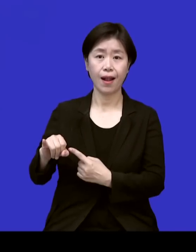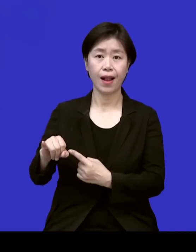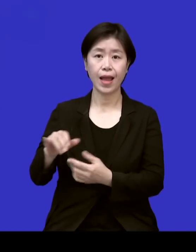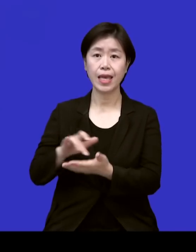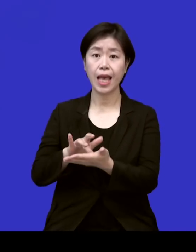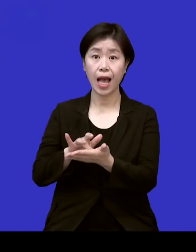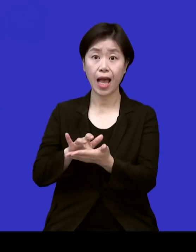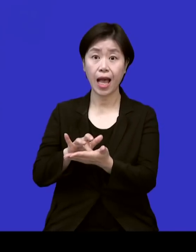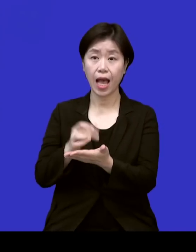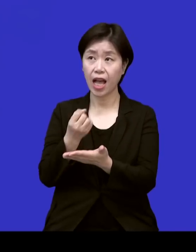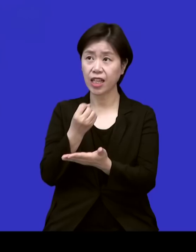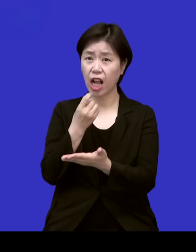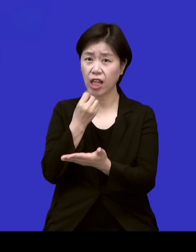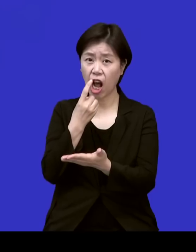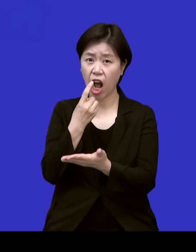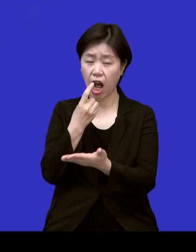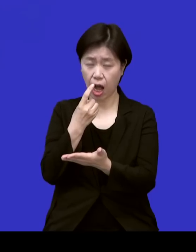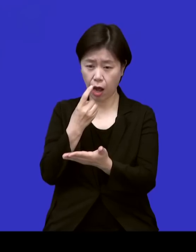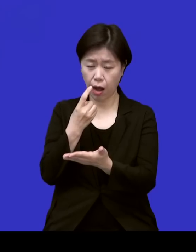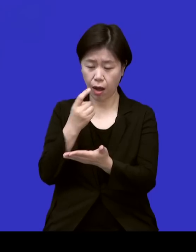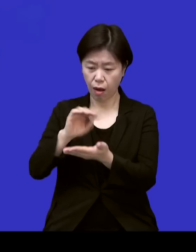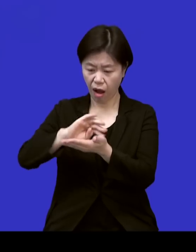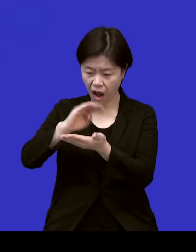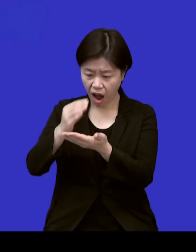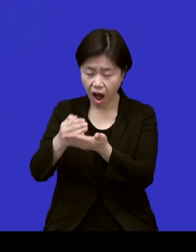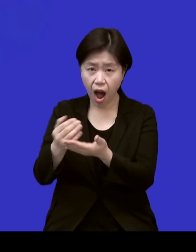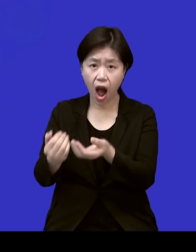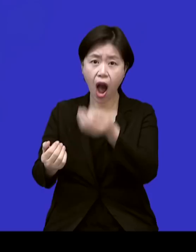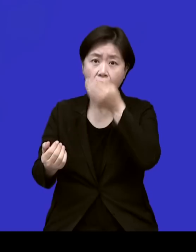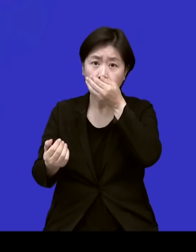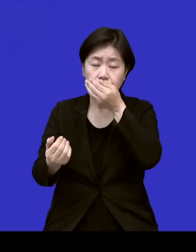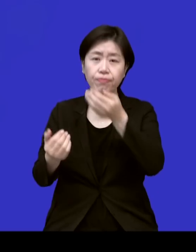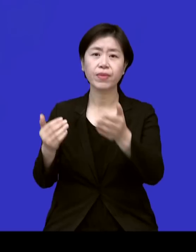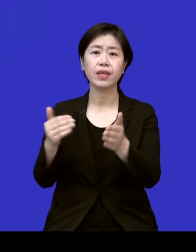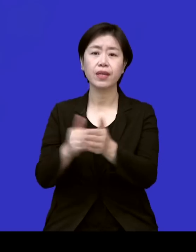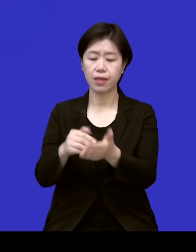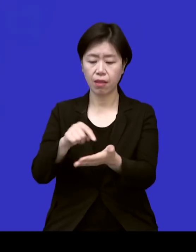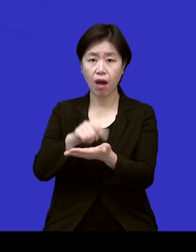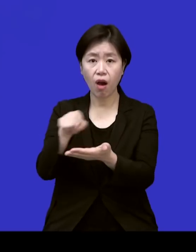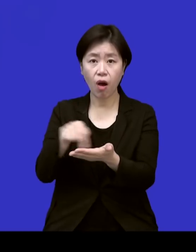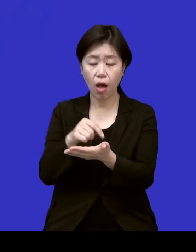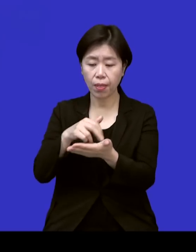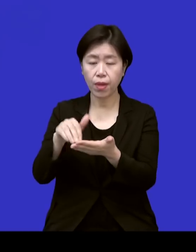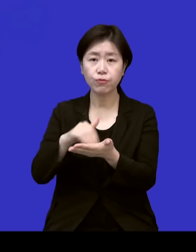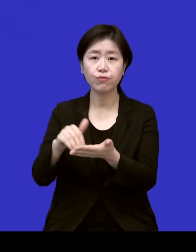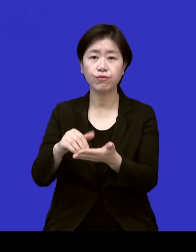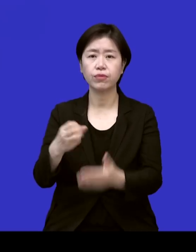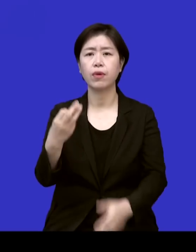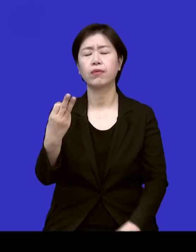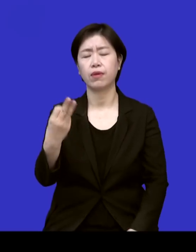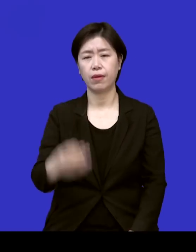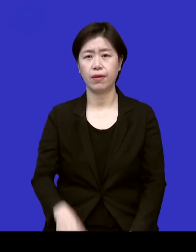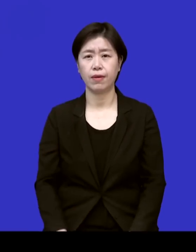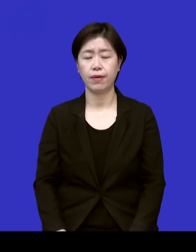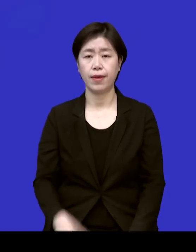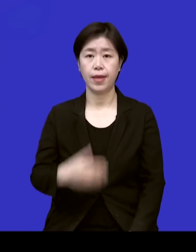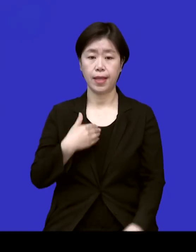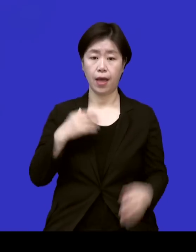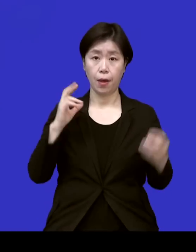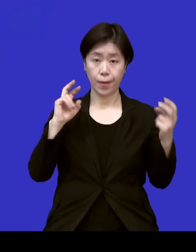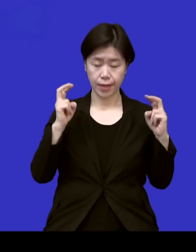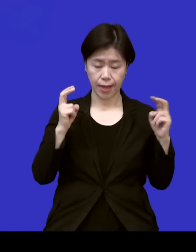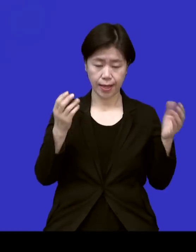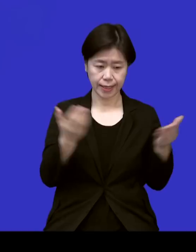13알을 삼켰어요. 네, 제가 이제 퇴근하고 집에 와서 이제